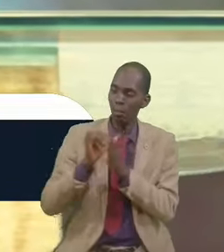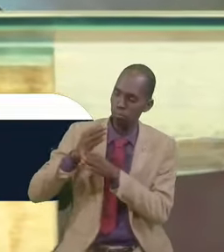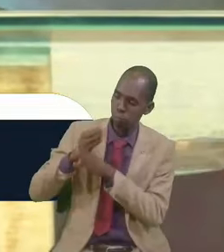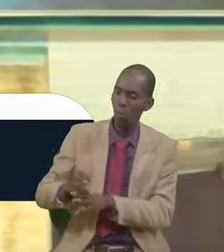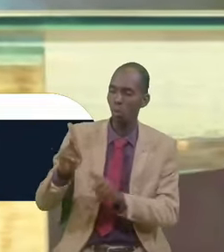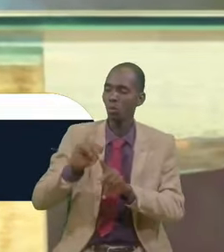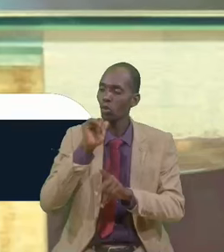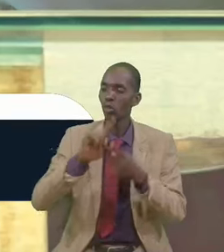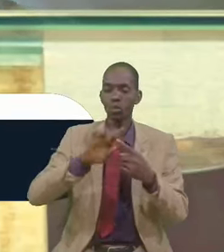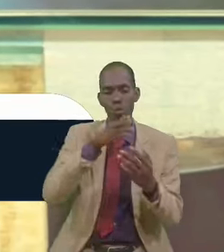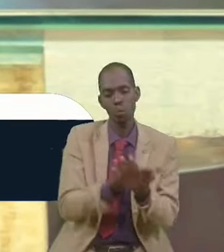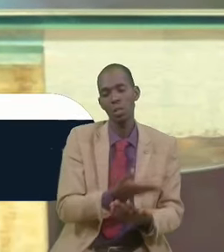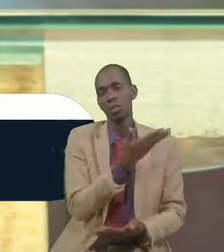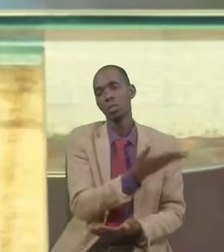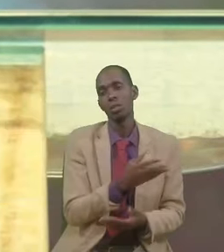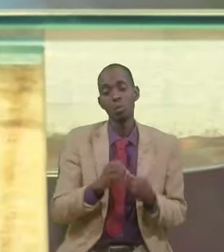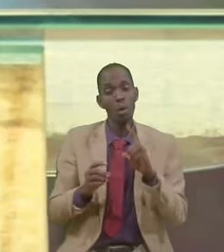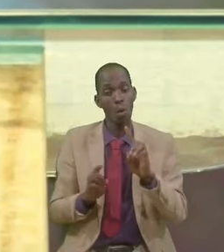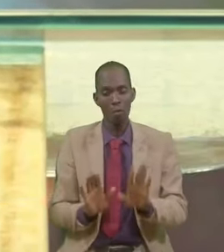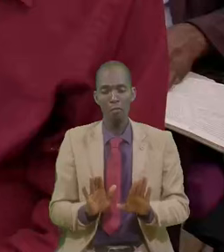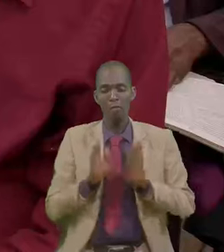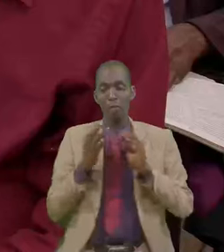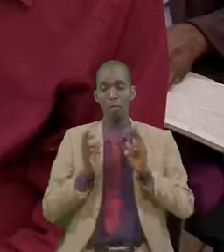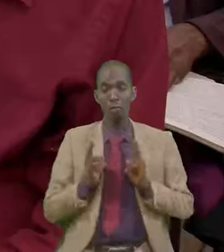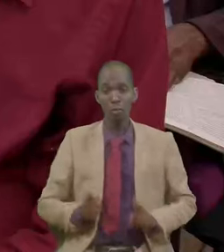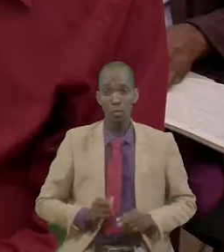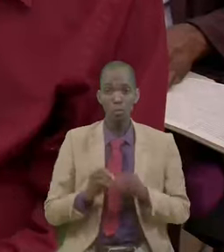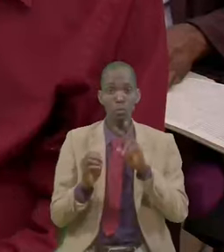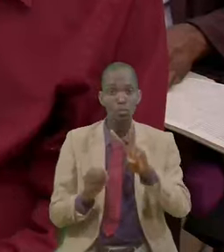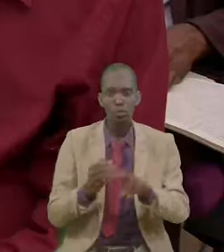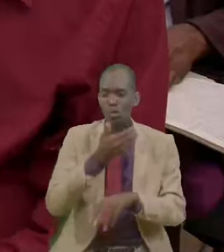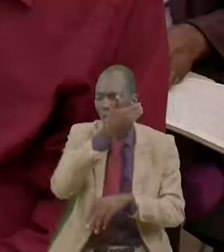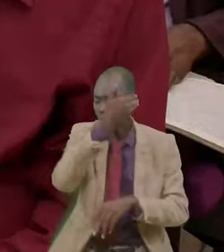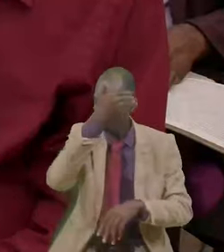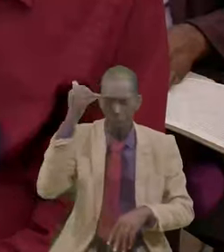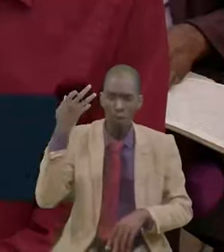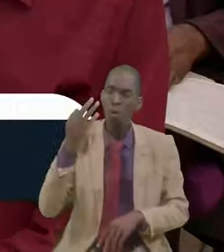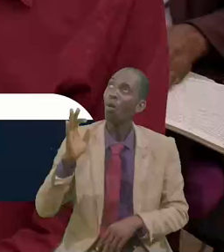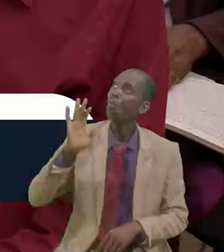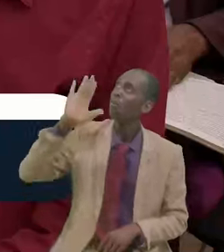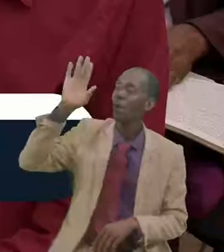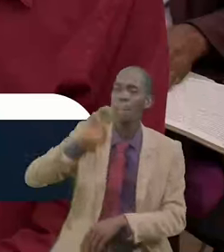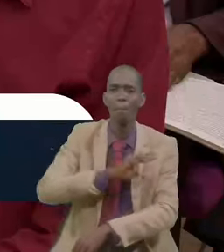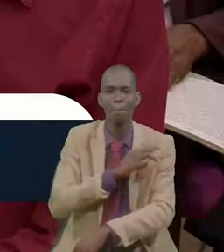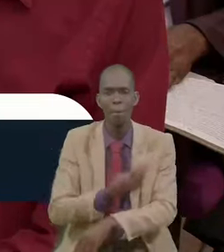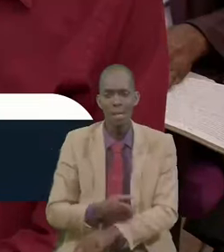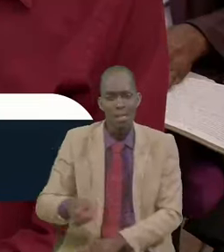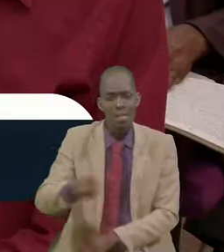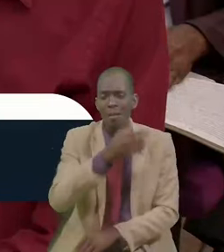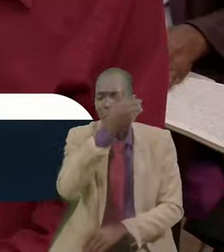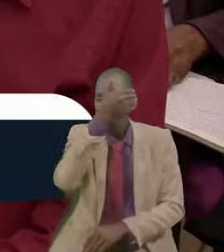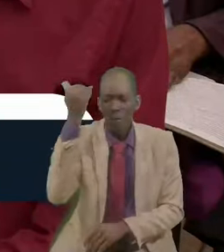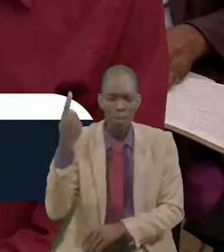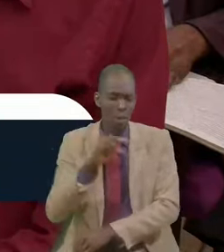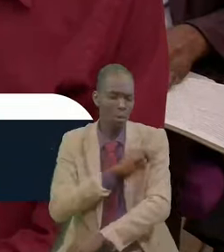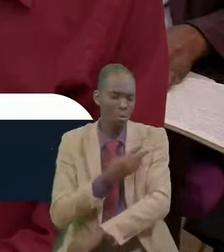les a empêchés. Numéro 1, la crainte des hommes. 2, c'est l'oubli de sa force. Ils ont oublié la force du